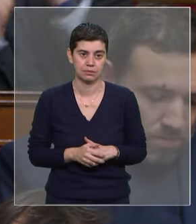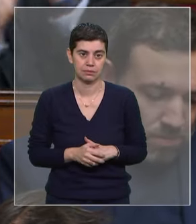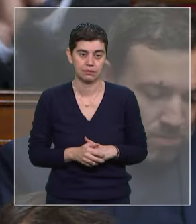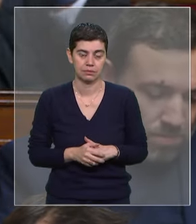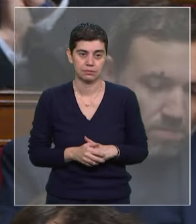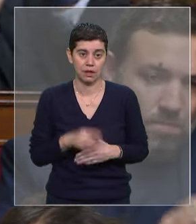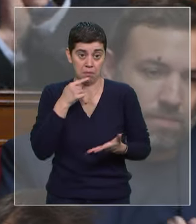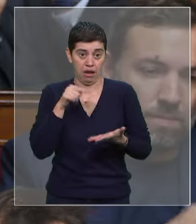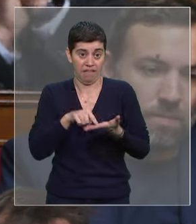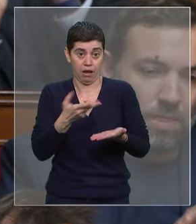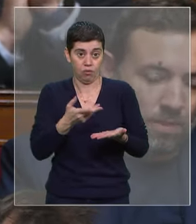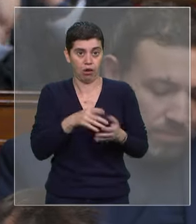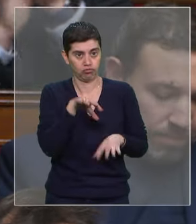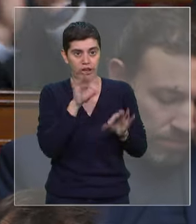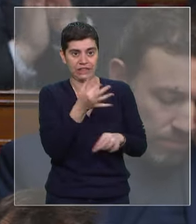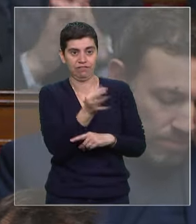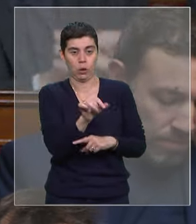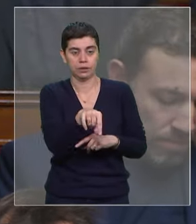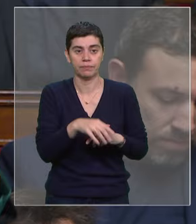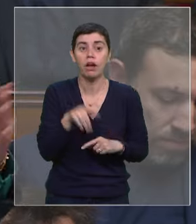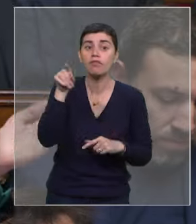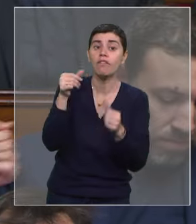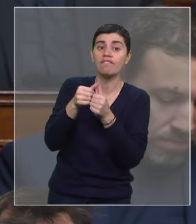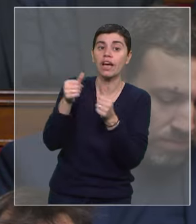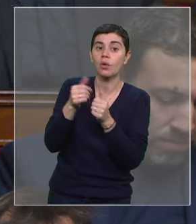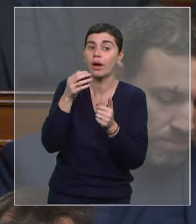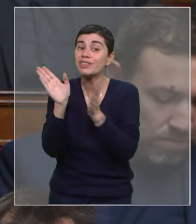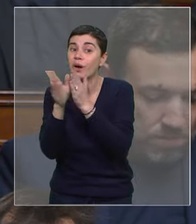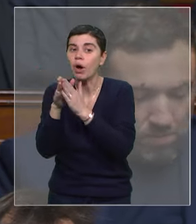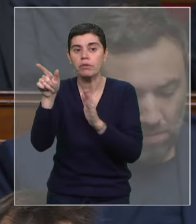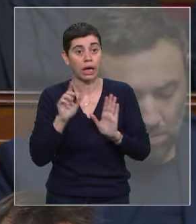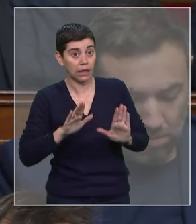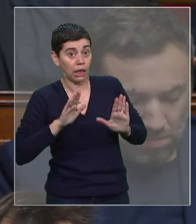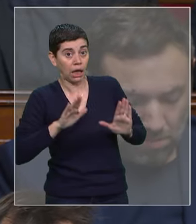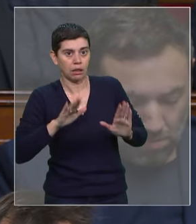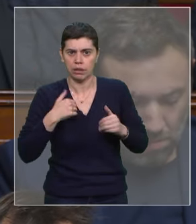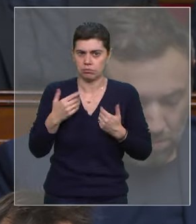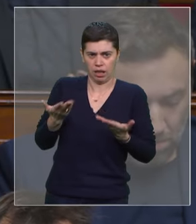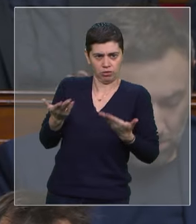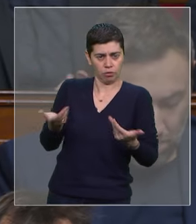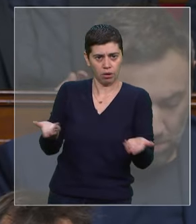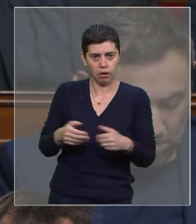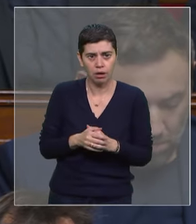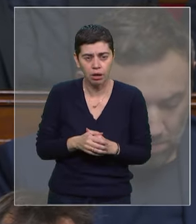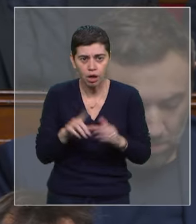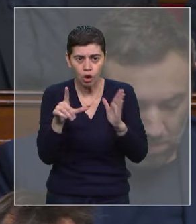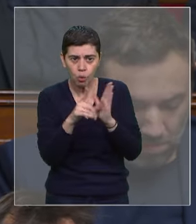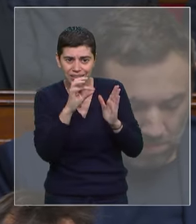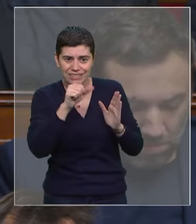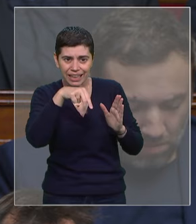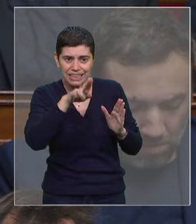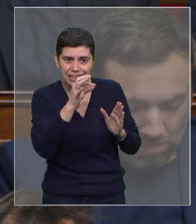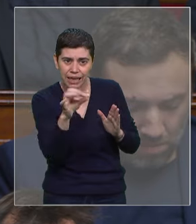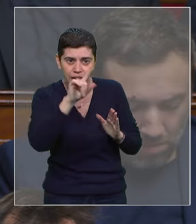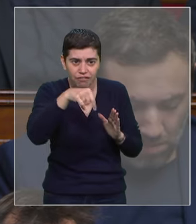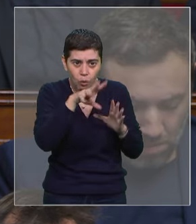Et vous, que faites-vous? Quand on vous demande des comptes, vous nous répondez d'attendre. Mais attendre quoi? L'application de la loi Taquet, votée il y a 2 ans, mais toujours